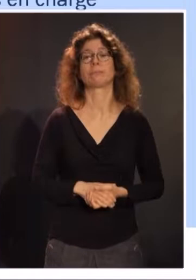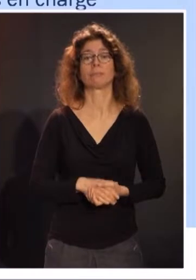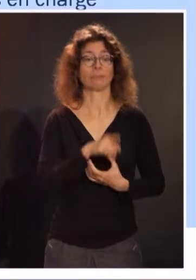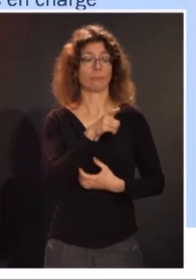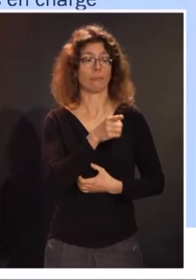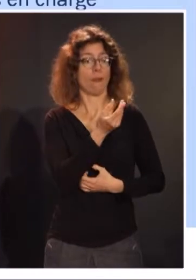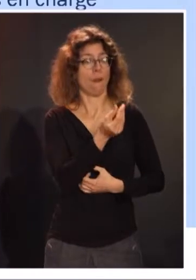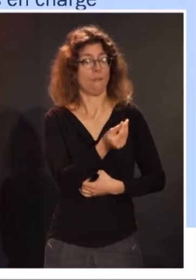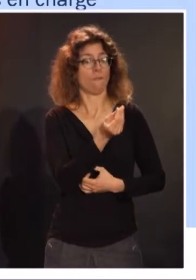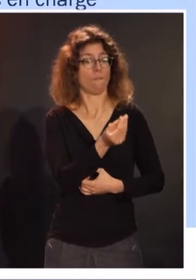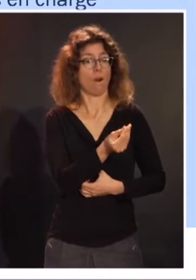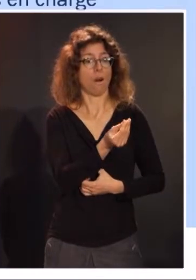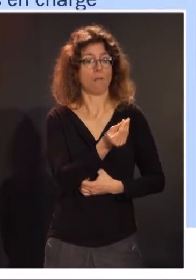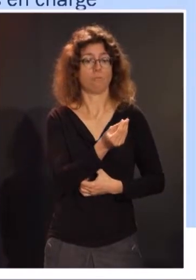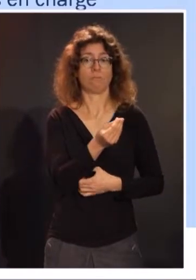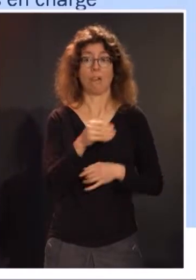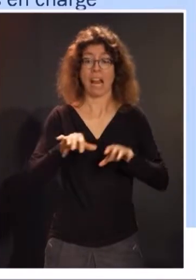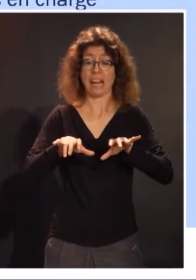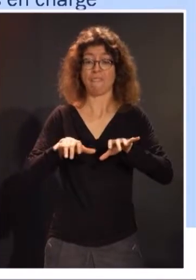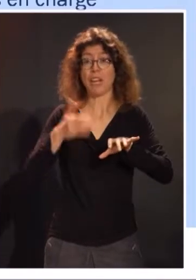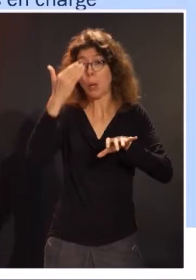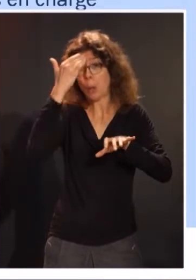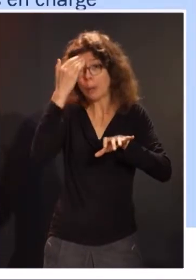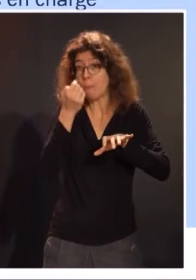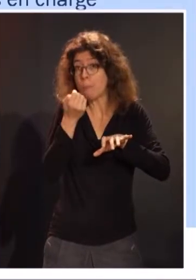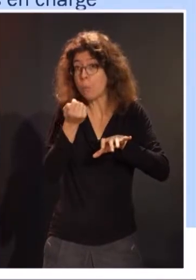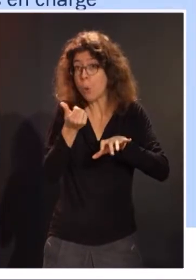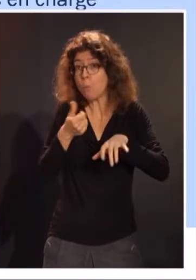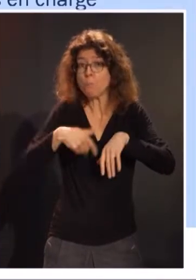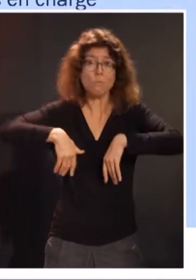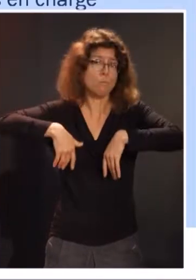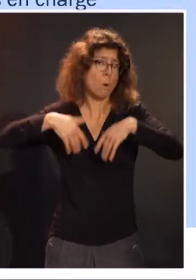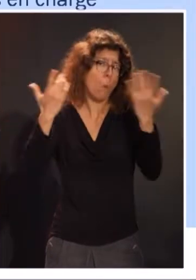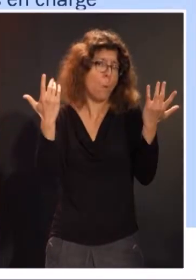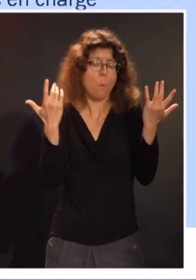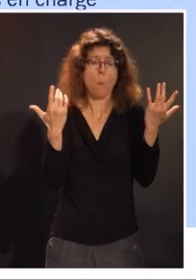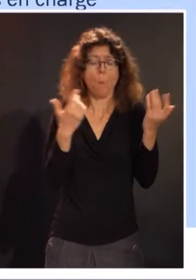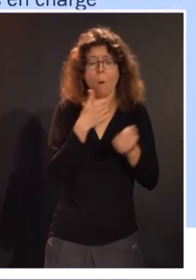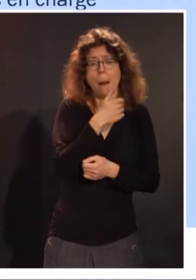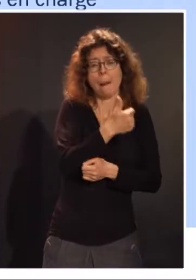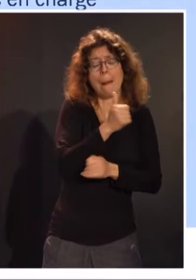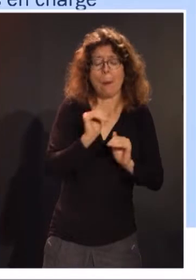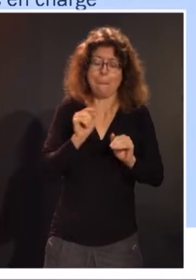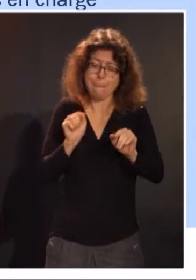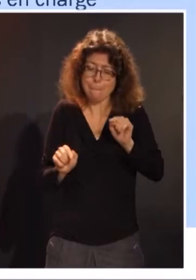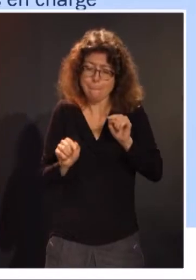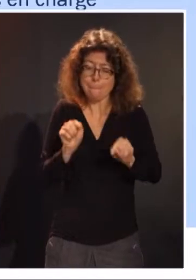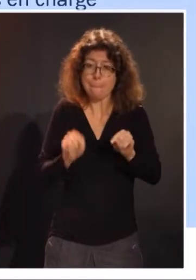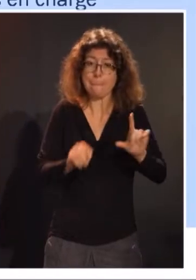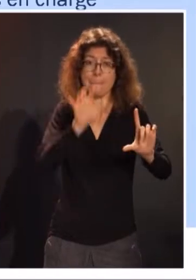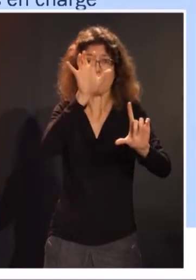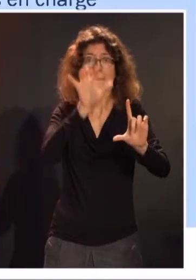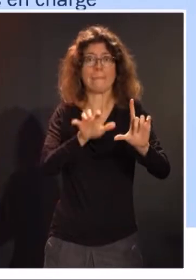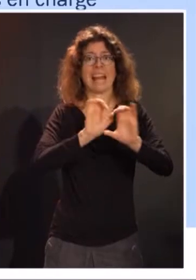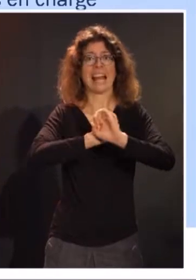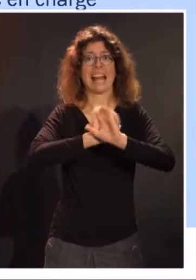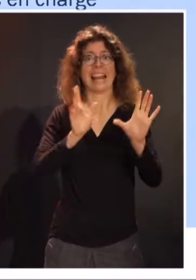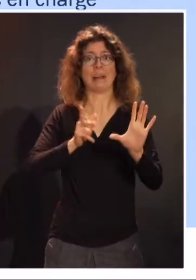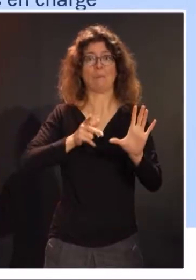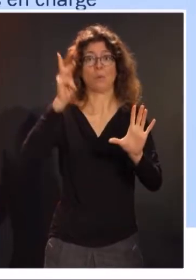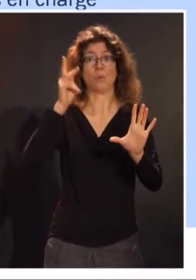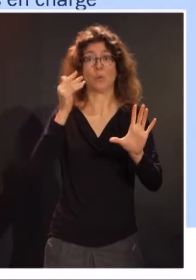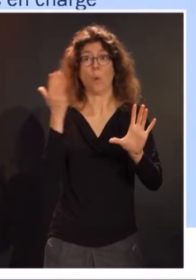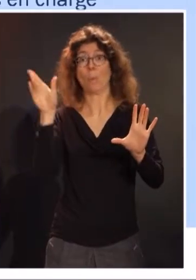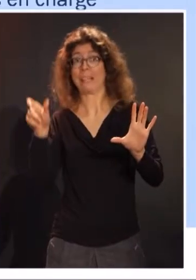qui a une faible connaissance du clavier, mais tout de suite quand il produit au clavier, on a une nette amélioration de la